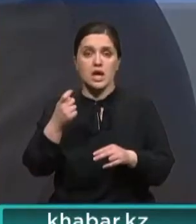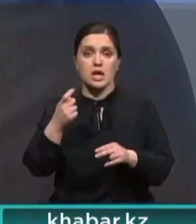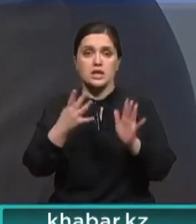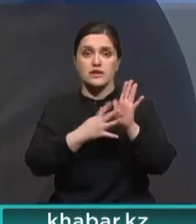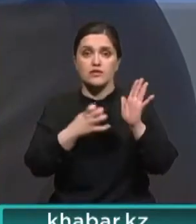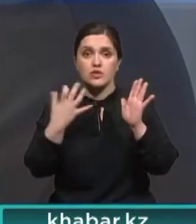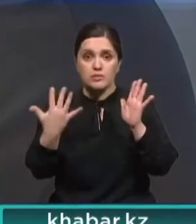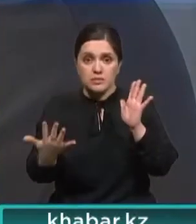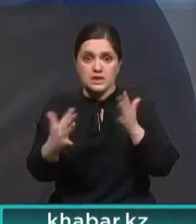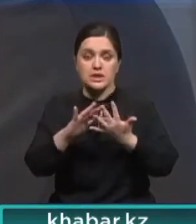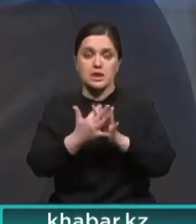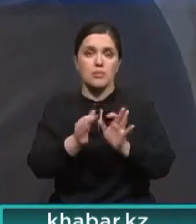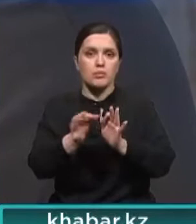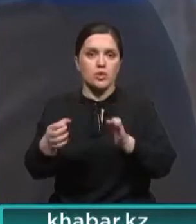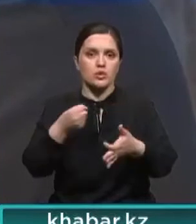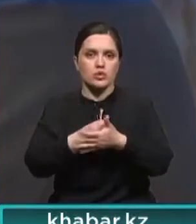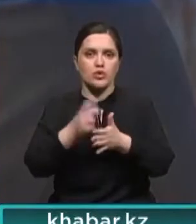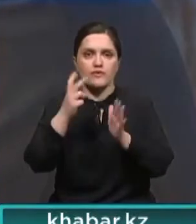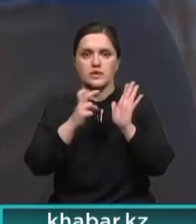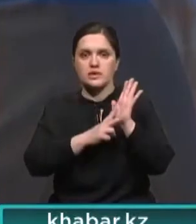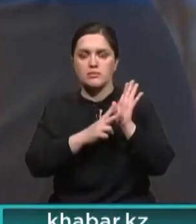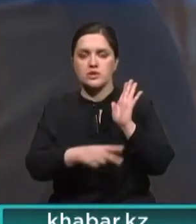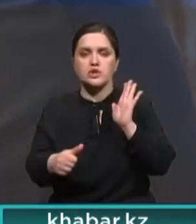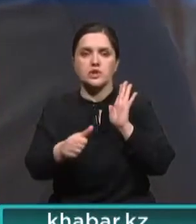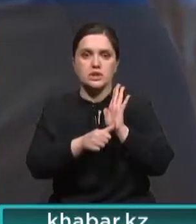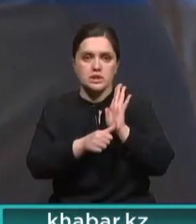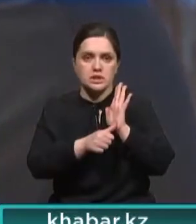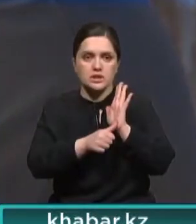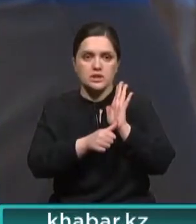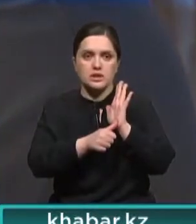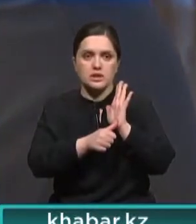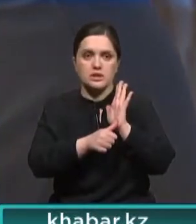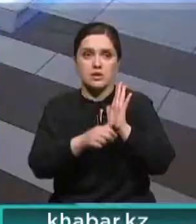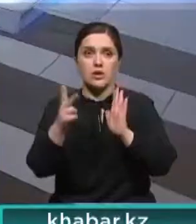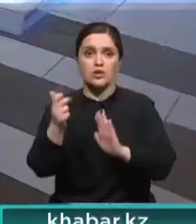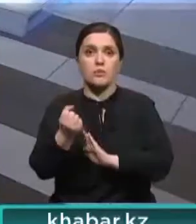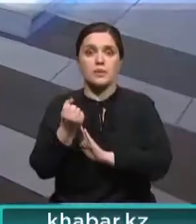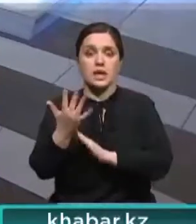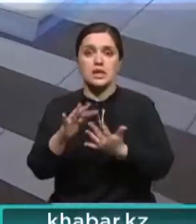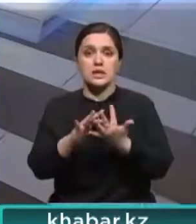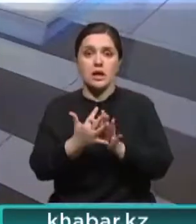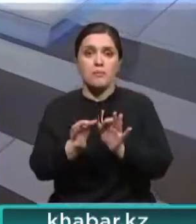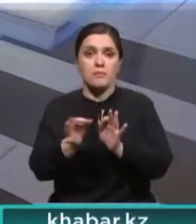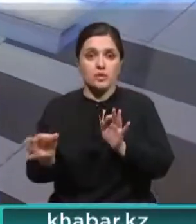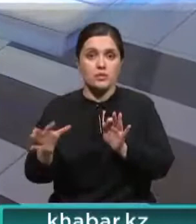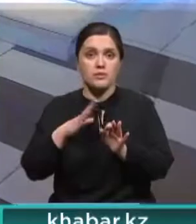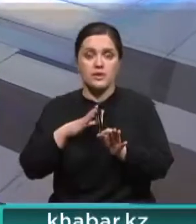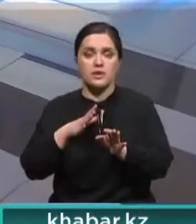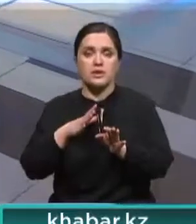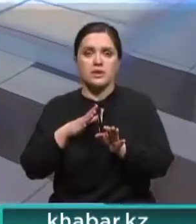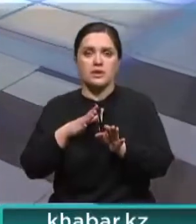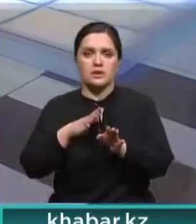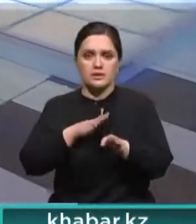населенных пунктов до 276. То есть 315 населенных пунктов была полностью снята